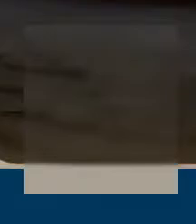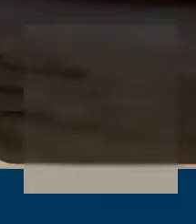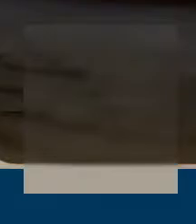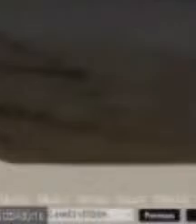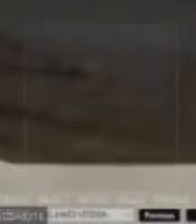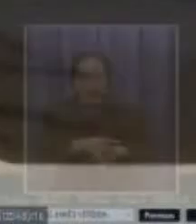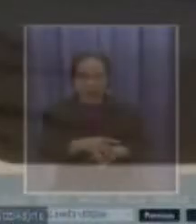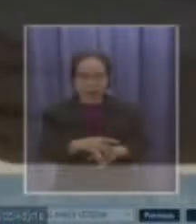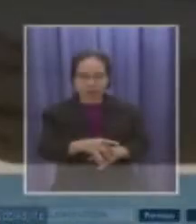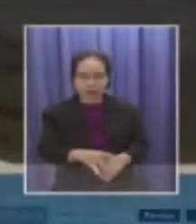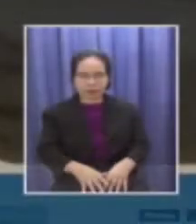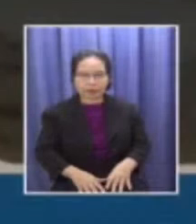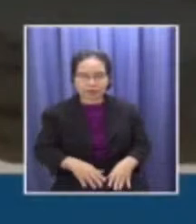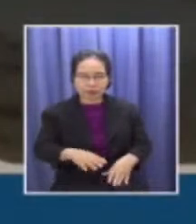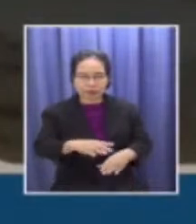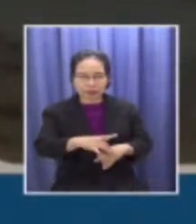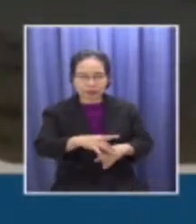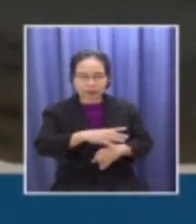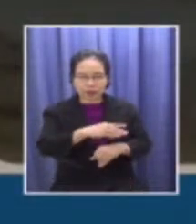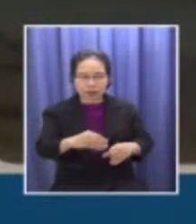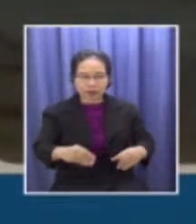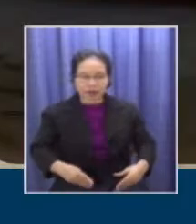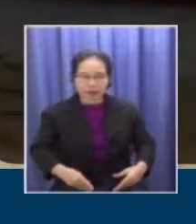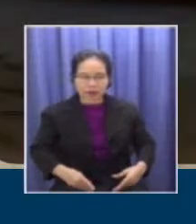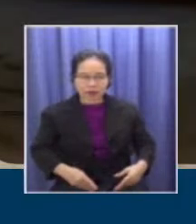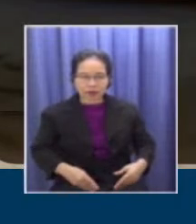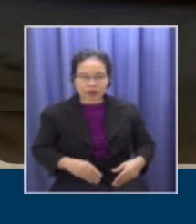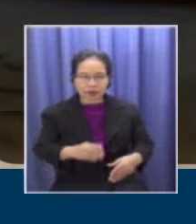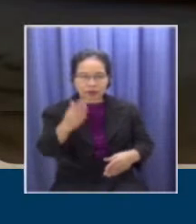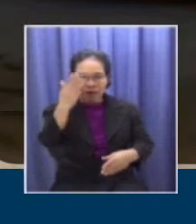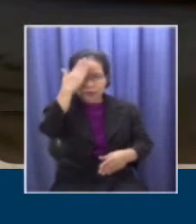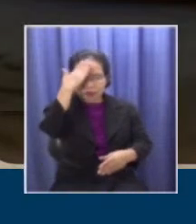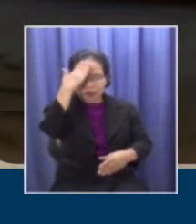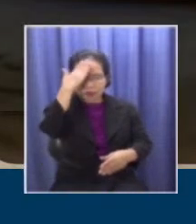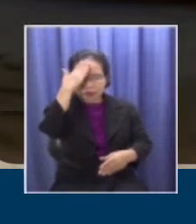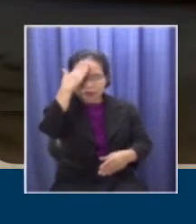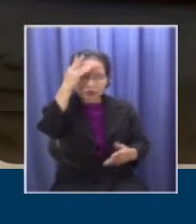Twerɛ Kronkron ne sɛ ɔma nipa ma nyinaa